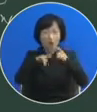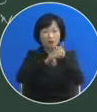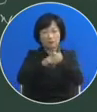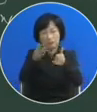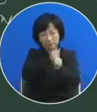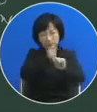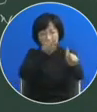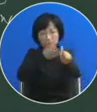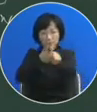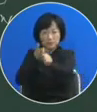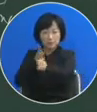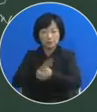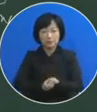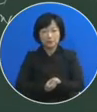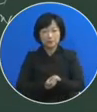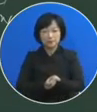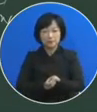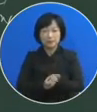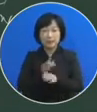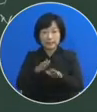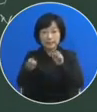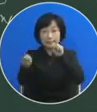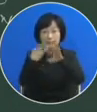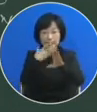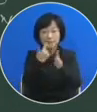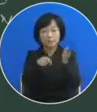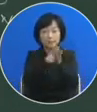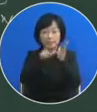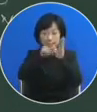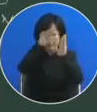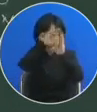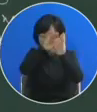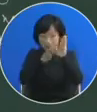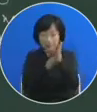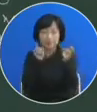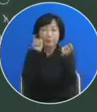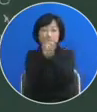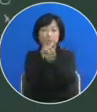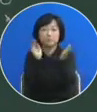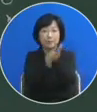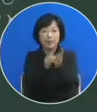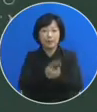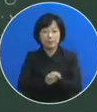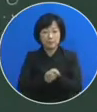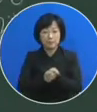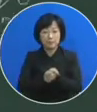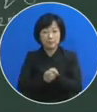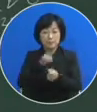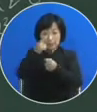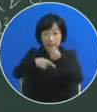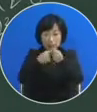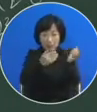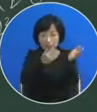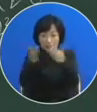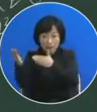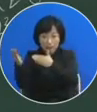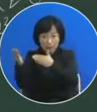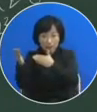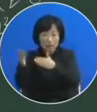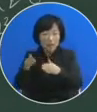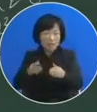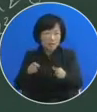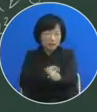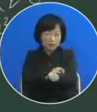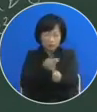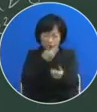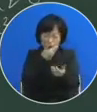진짜 잡으세요. Really hold to it. 이제는 그런 응답의 시간표가 왔습니다. Now that time's going to answer has come. 한 해 갑니다. 우리 귀중한 모든 중직자님들 특히 언약 잡으시기 바랍니다.